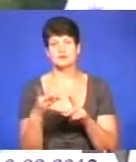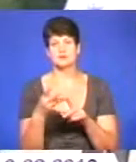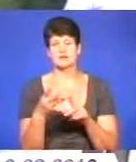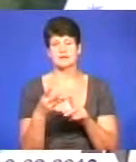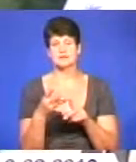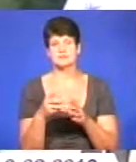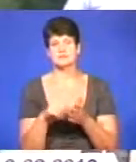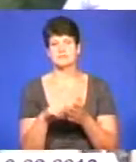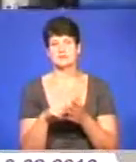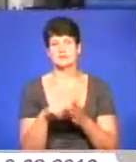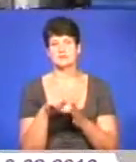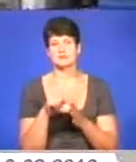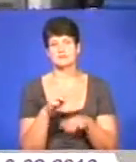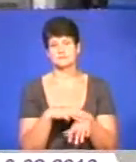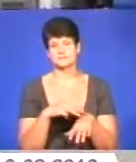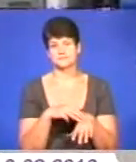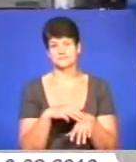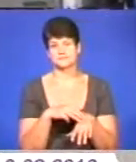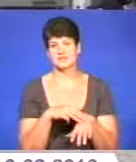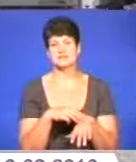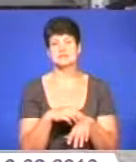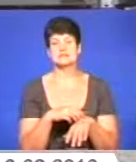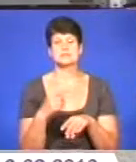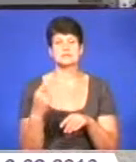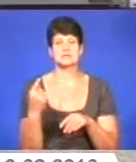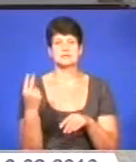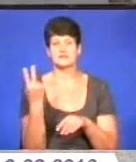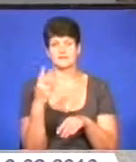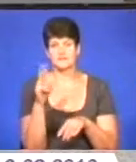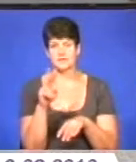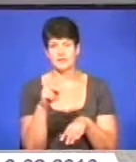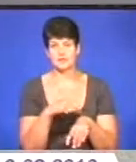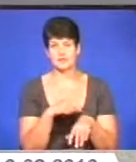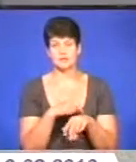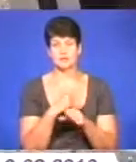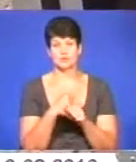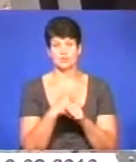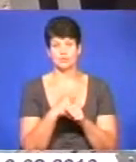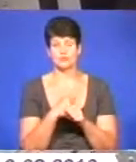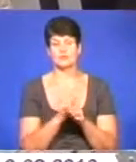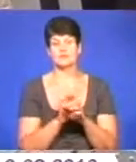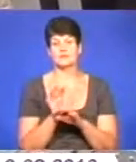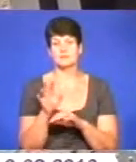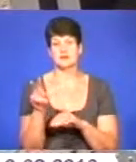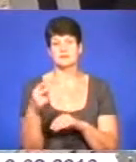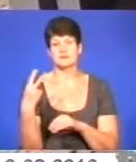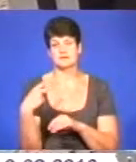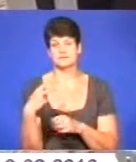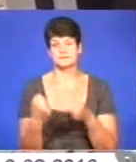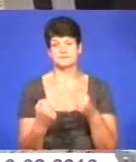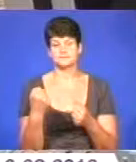представником Міністерства внутрішніх справ. За перші дві години роботи нового вагового комплексу на відстій направили понад 20